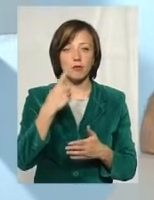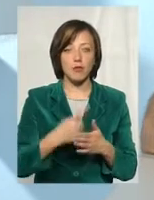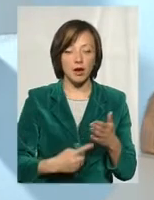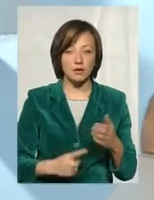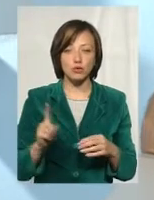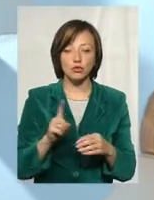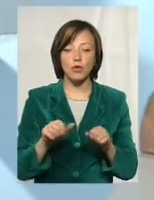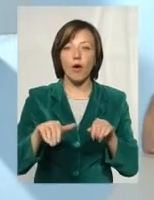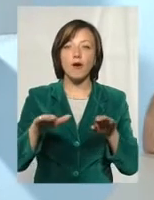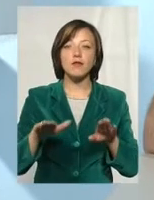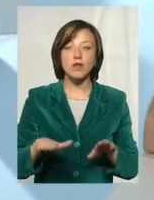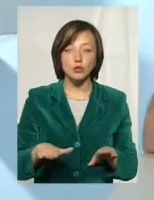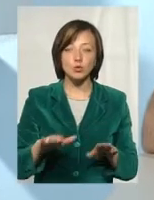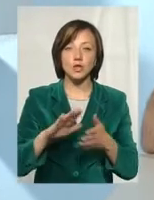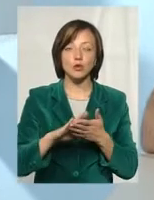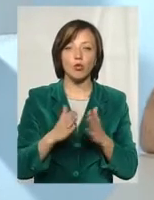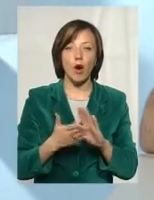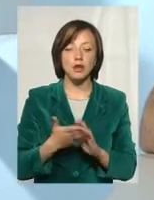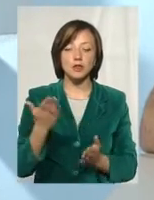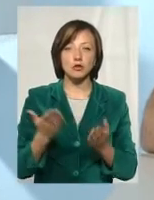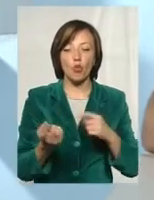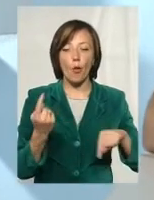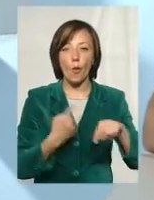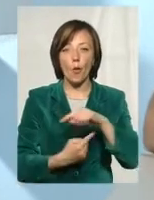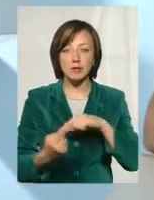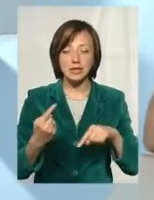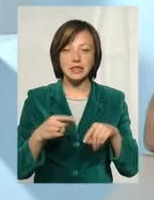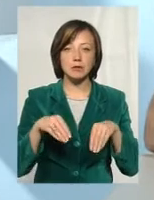що виходом із ситуації, якщо обіг землі,